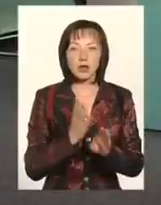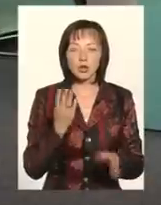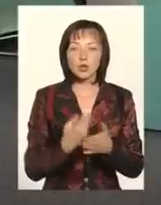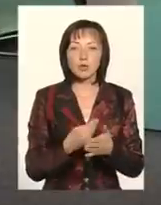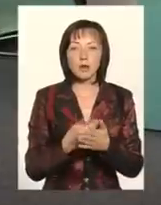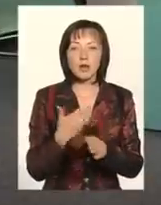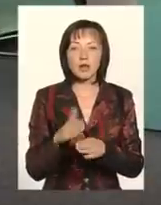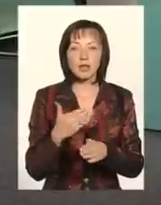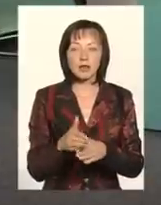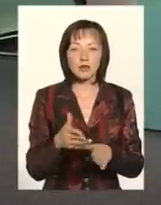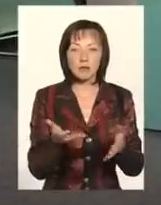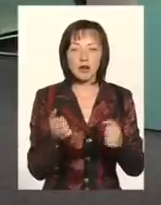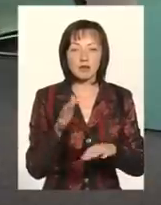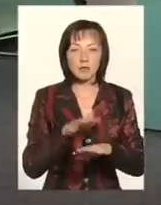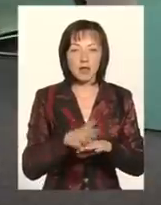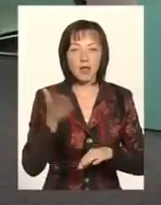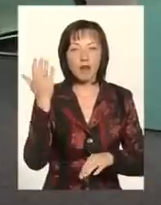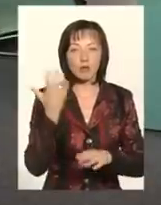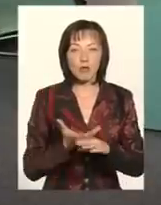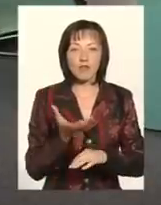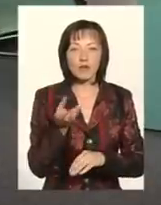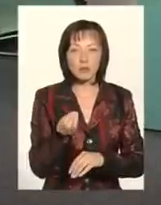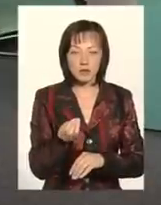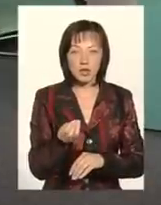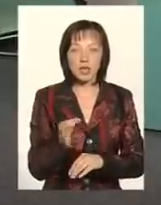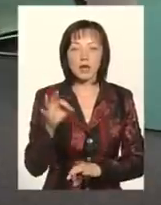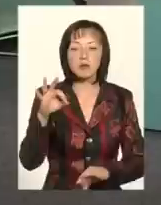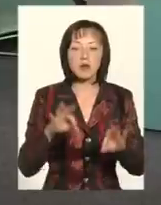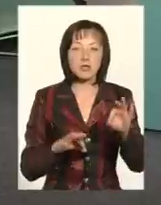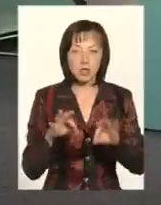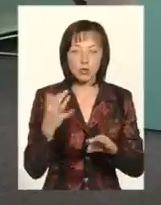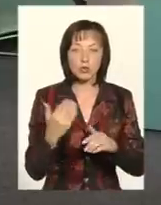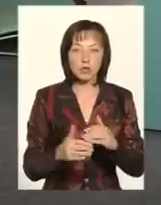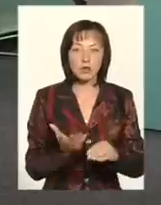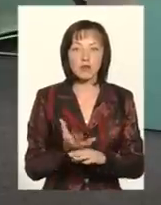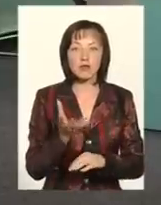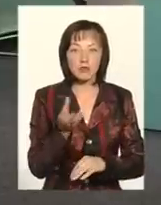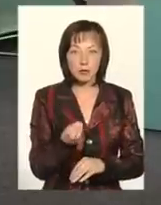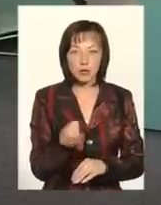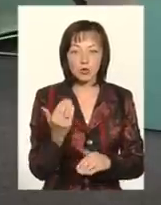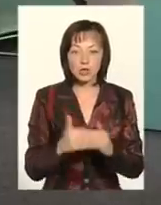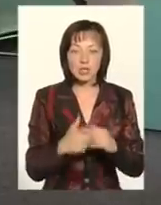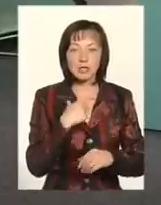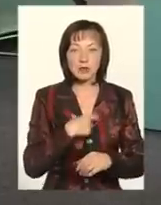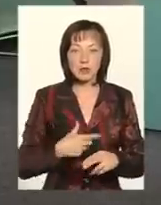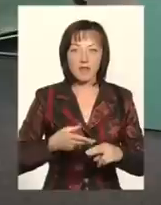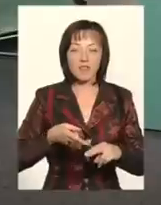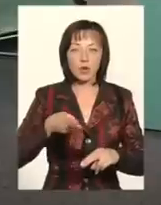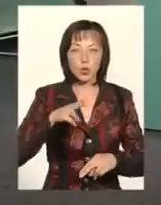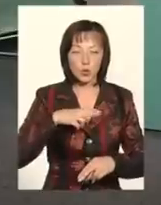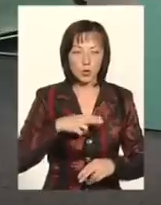которые брались банки они уже давно выплачены и выплачены с процентами то есть банки всё то что они давали они себе уже